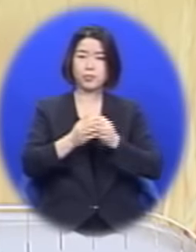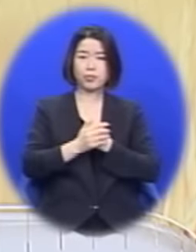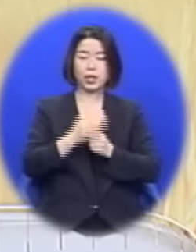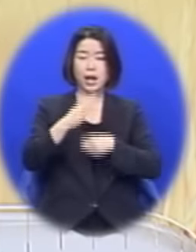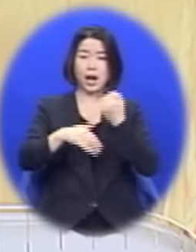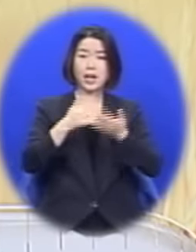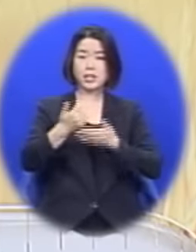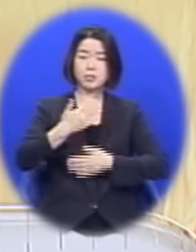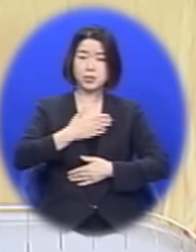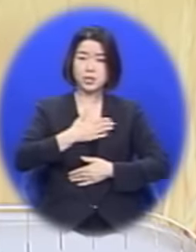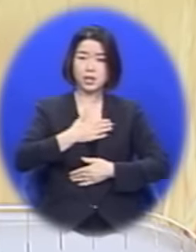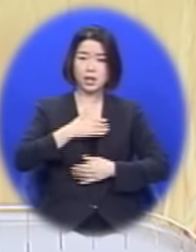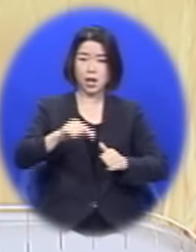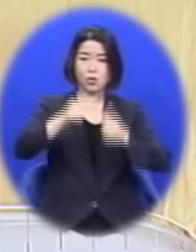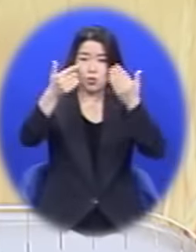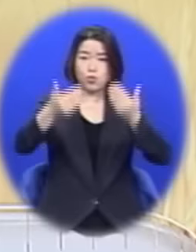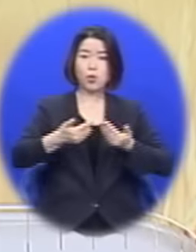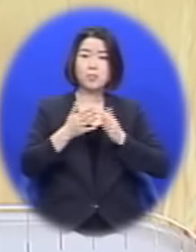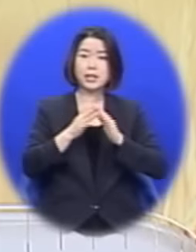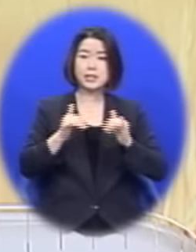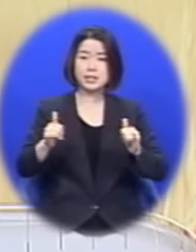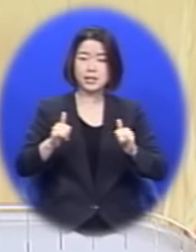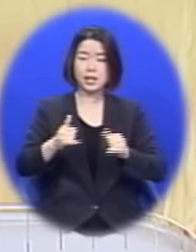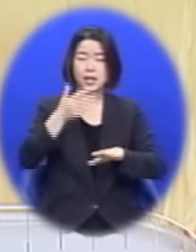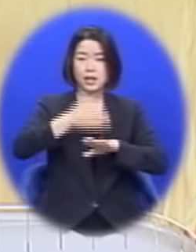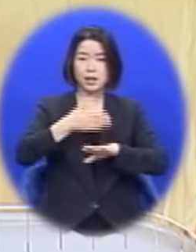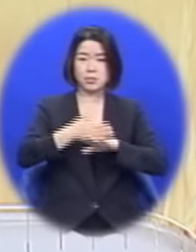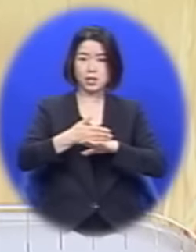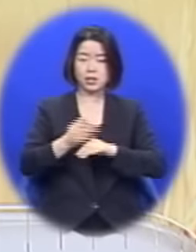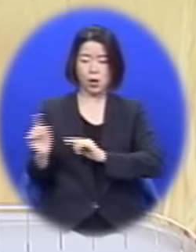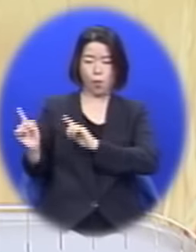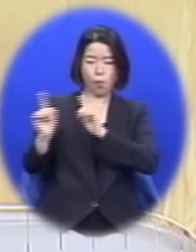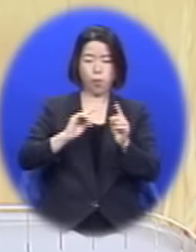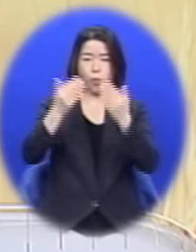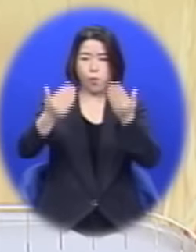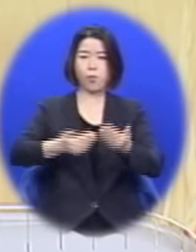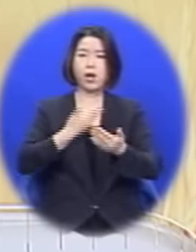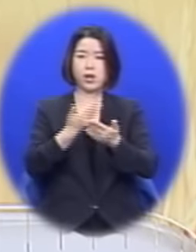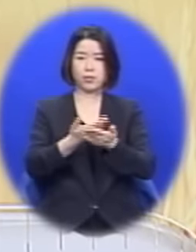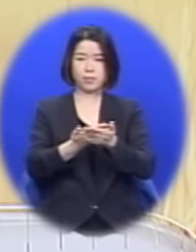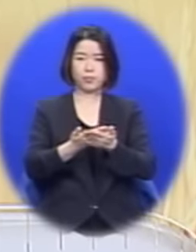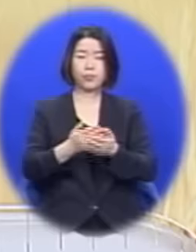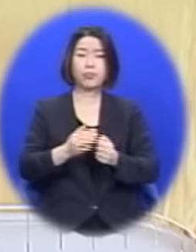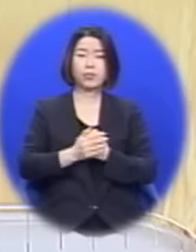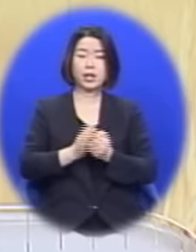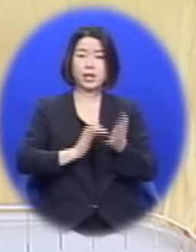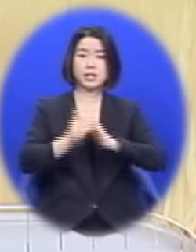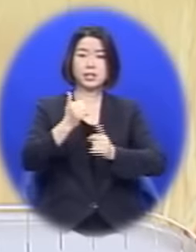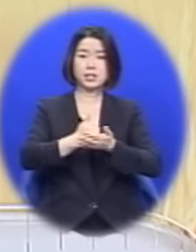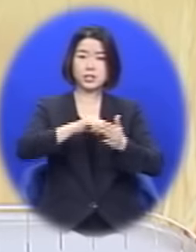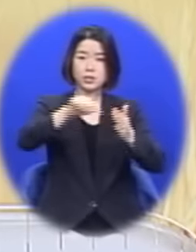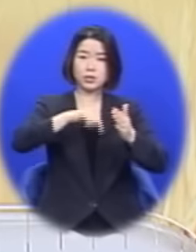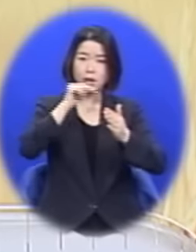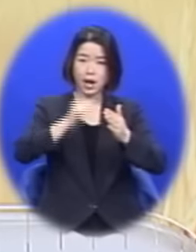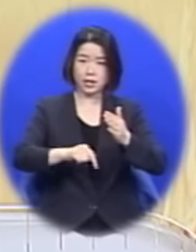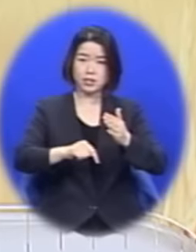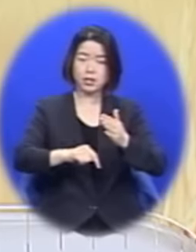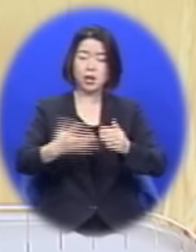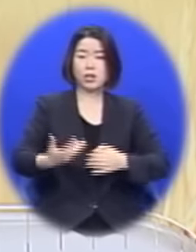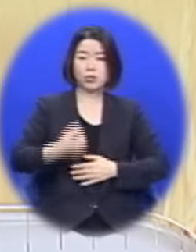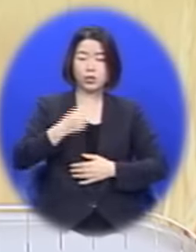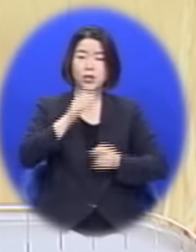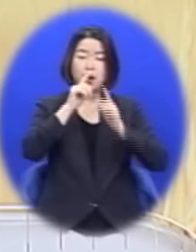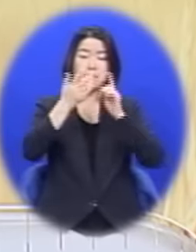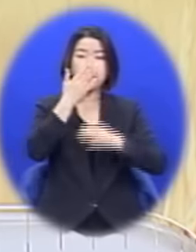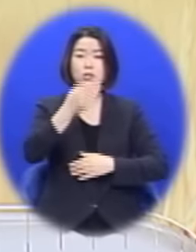하나님, 제게 구원받은 자의 감사를 회복시켜 주십시오. 예수 그리스도 안에서 누리는 이 말할 수